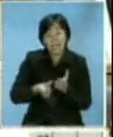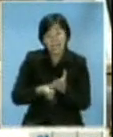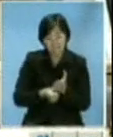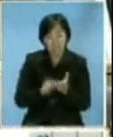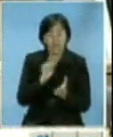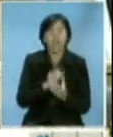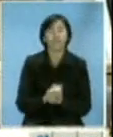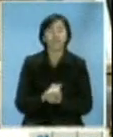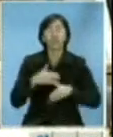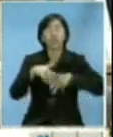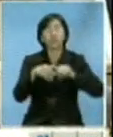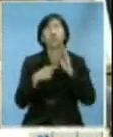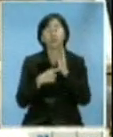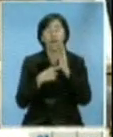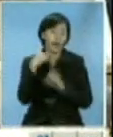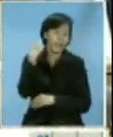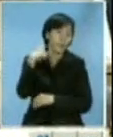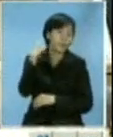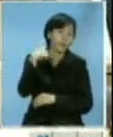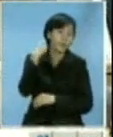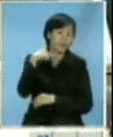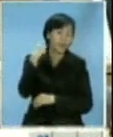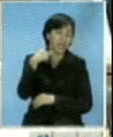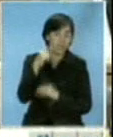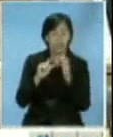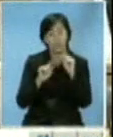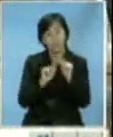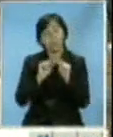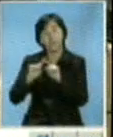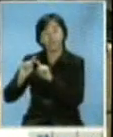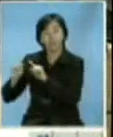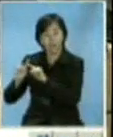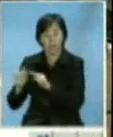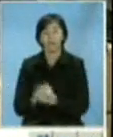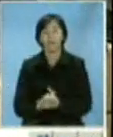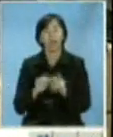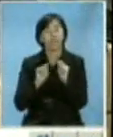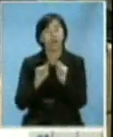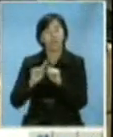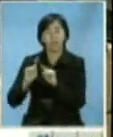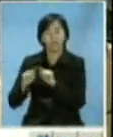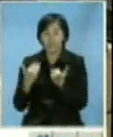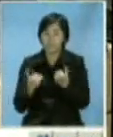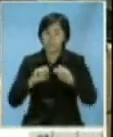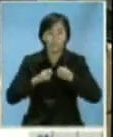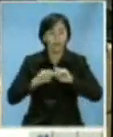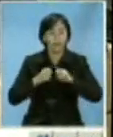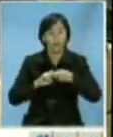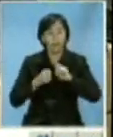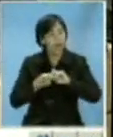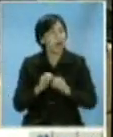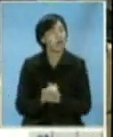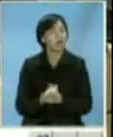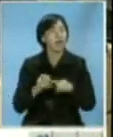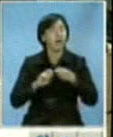ประชาชนโดยเฉพาะสุภาพสตรีในหลายตำบลที่ขณะนี้ไม่สามารถอาศัยอยู่